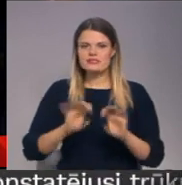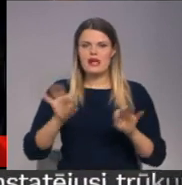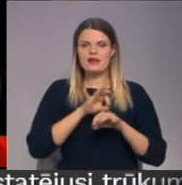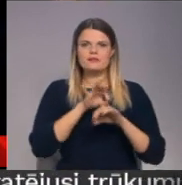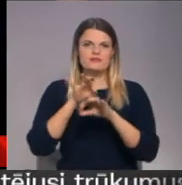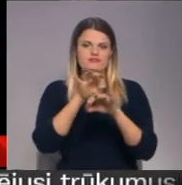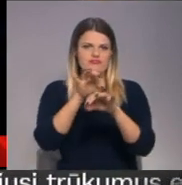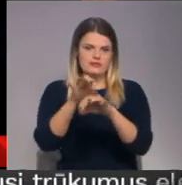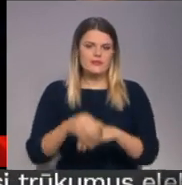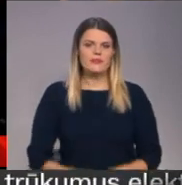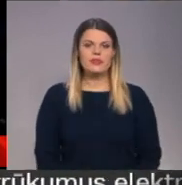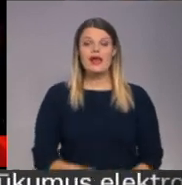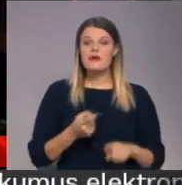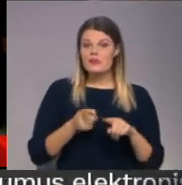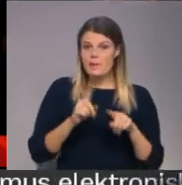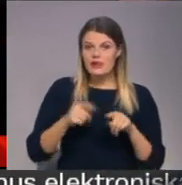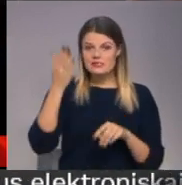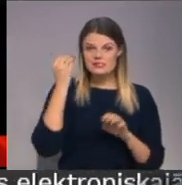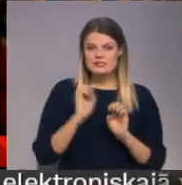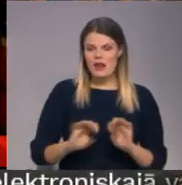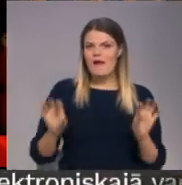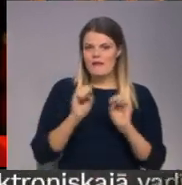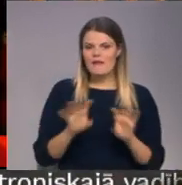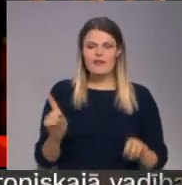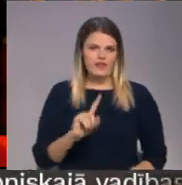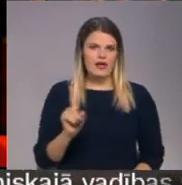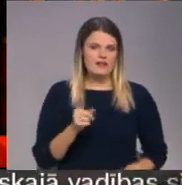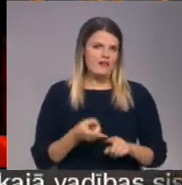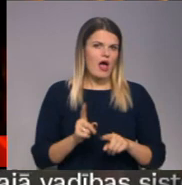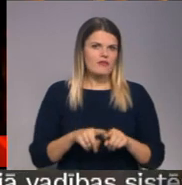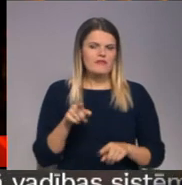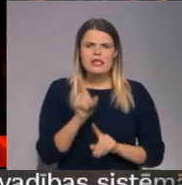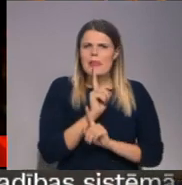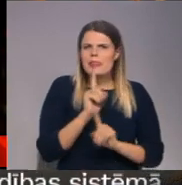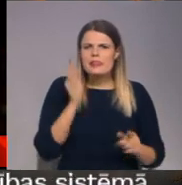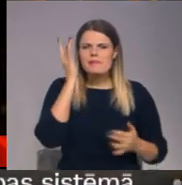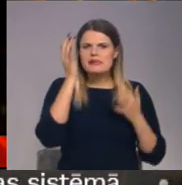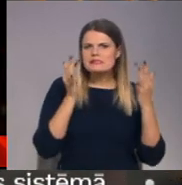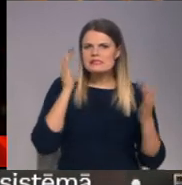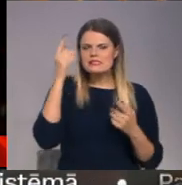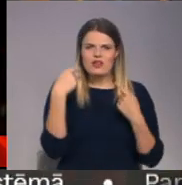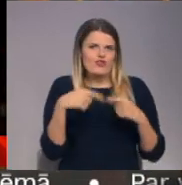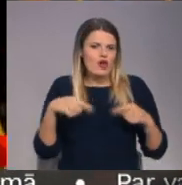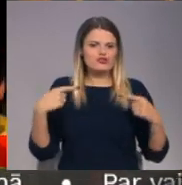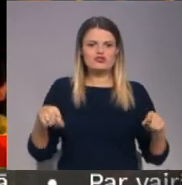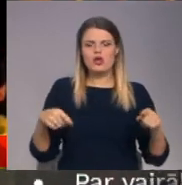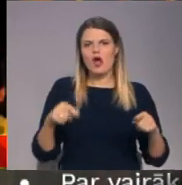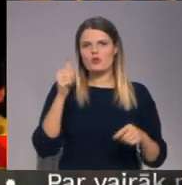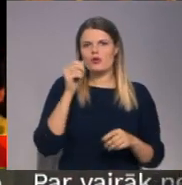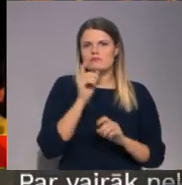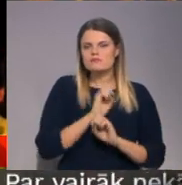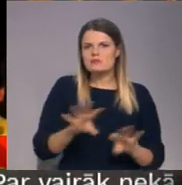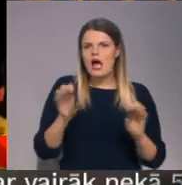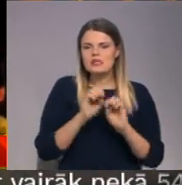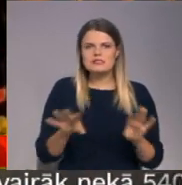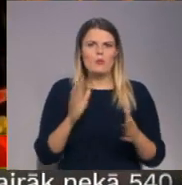bruņinieku vadībā. Tāpēc jau leģenda ir leģenda, ka viņa ir tik mistiska un apvīta dažādiem gan nostāstiem,